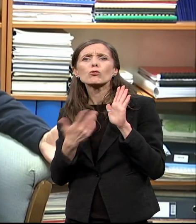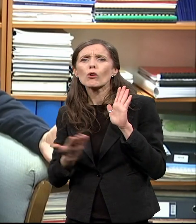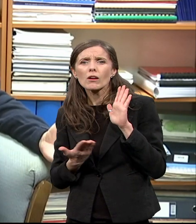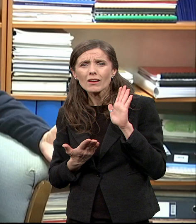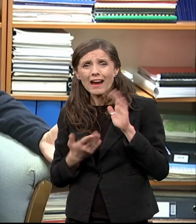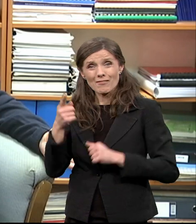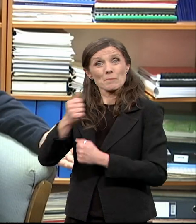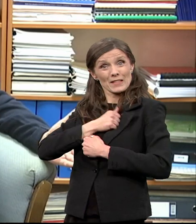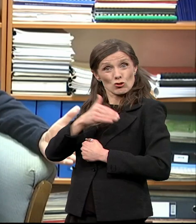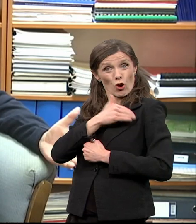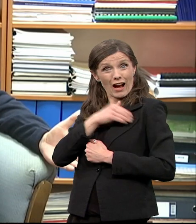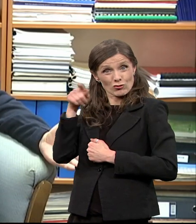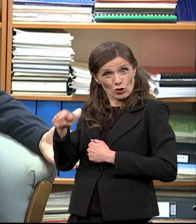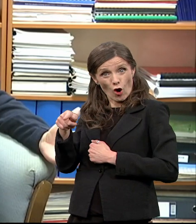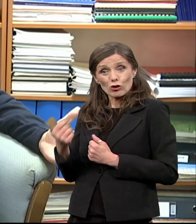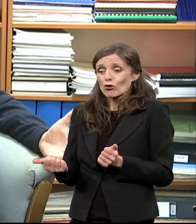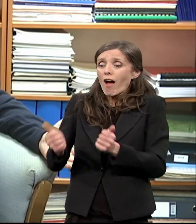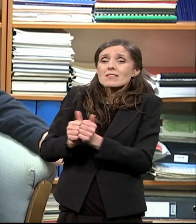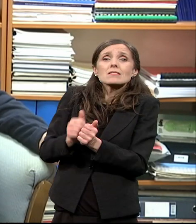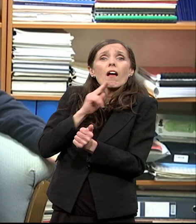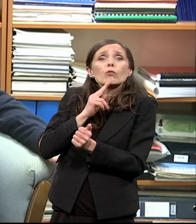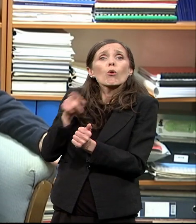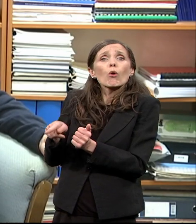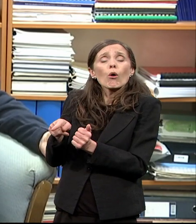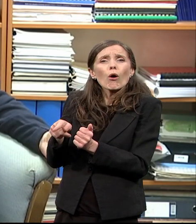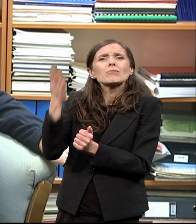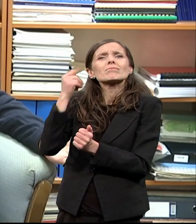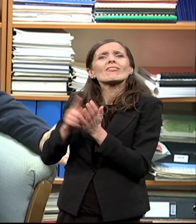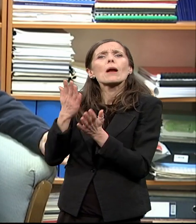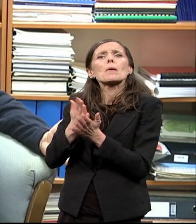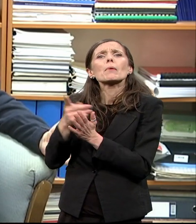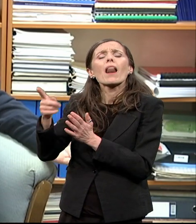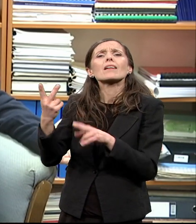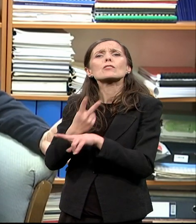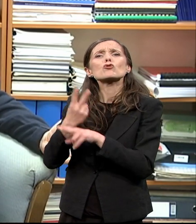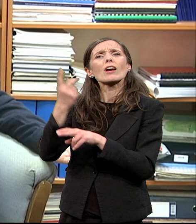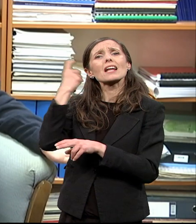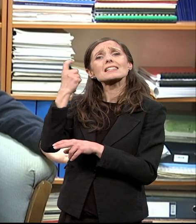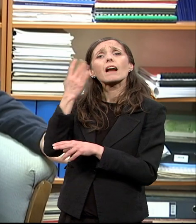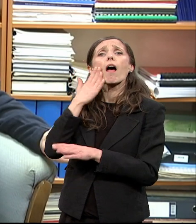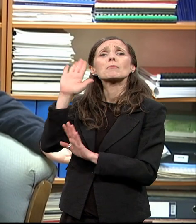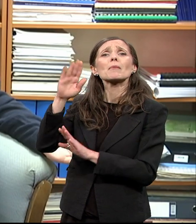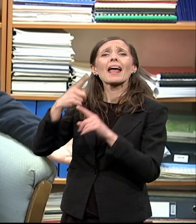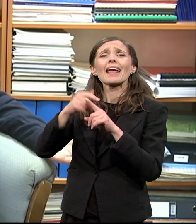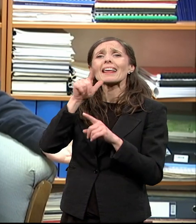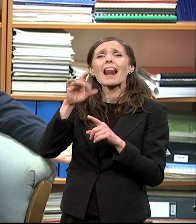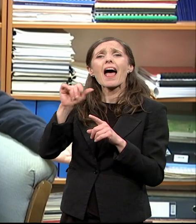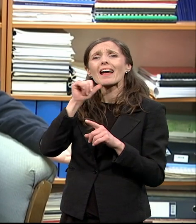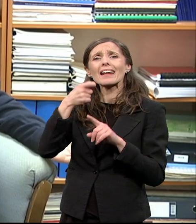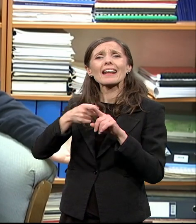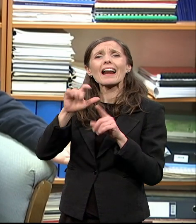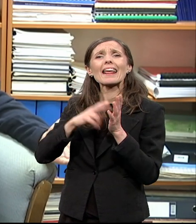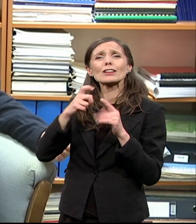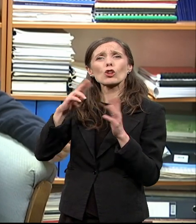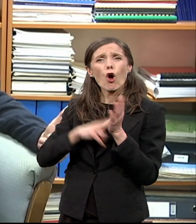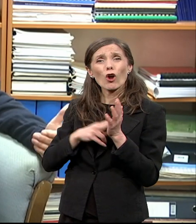Đokić snimljen u društvu tadašnje državne sekretarke SAD-a Hillary Clinton